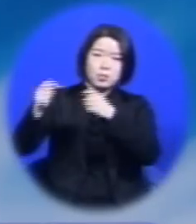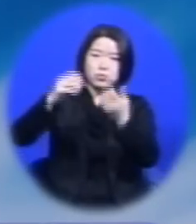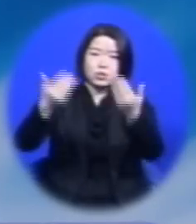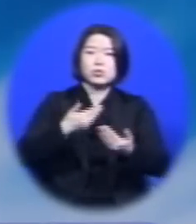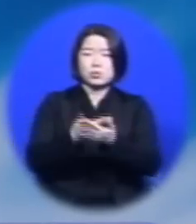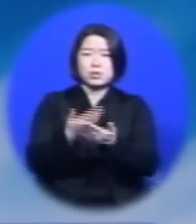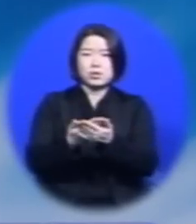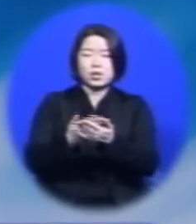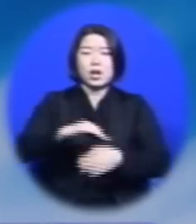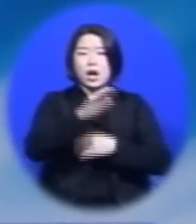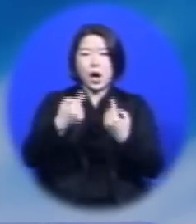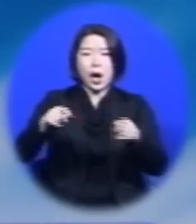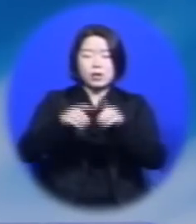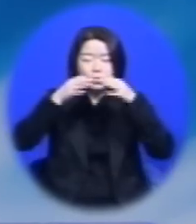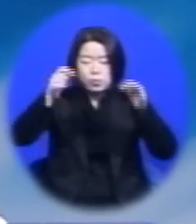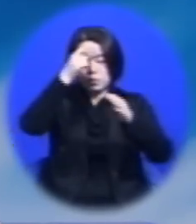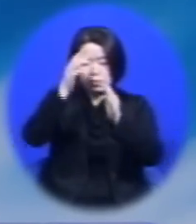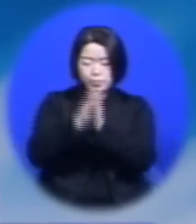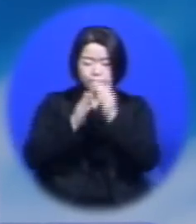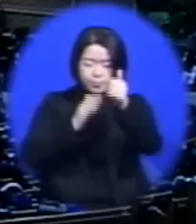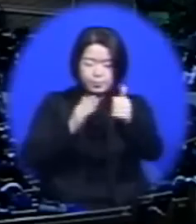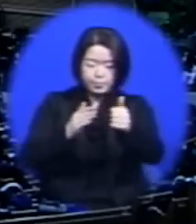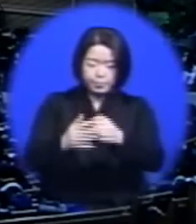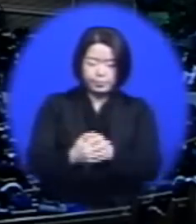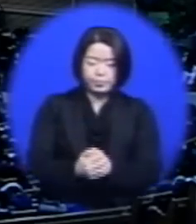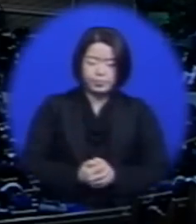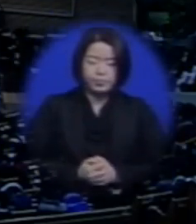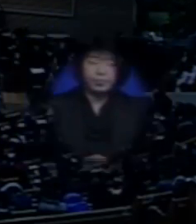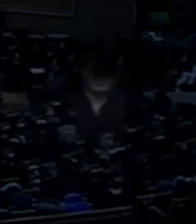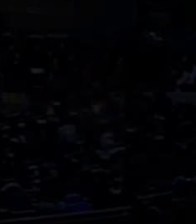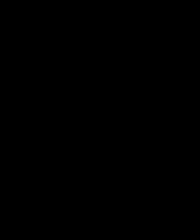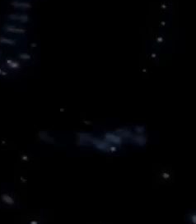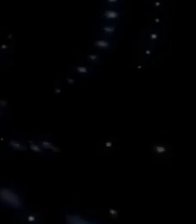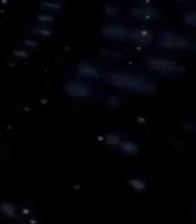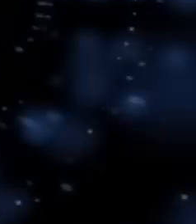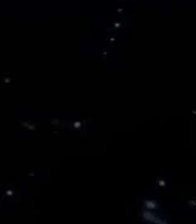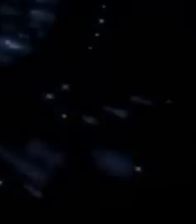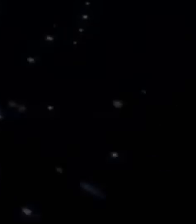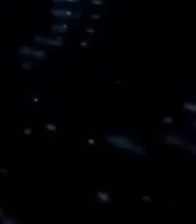부어주시옵소서. 우리 같이 통성으로 기도하겠습니다. 은혜와 사랑이 충만하신 아버지 하나님,